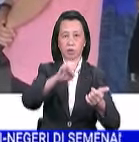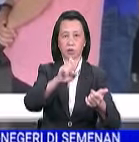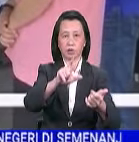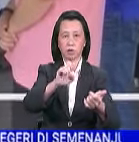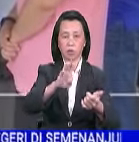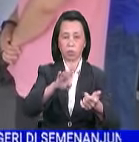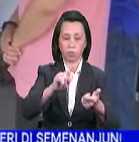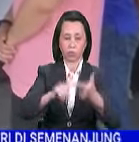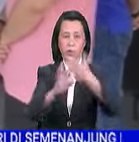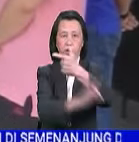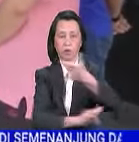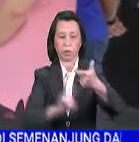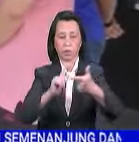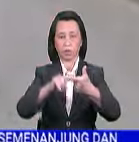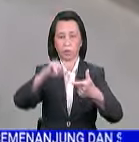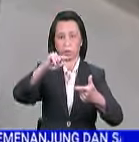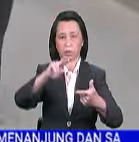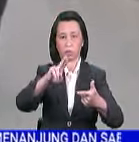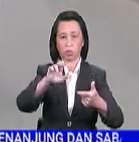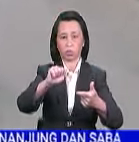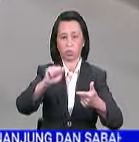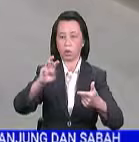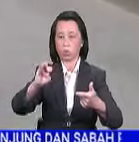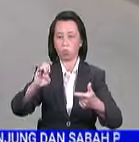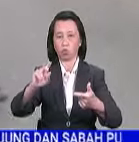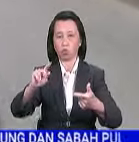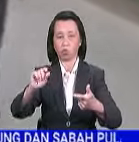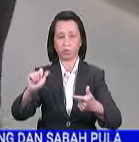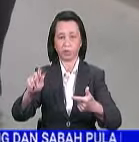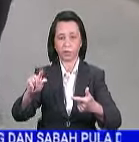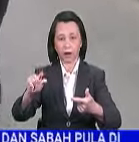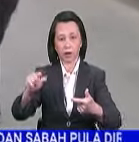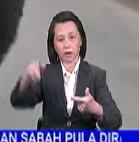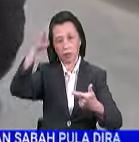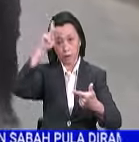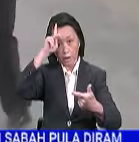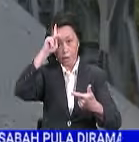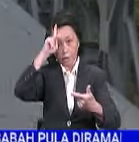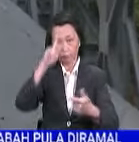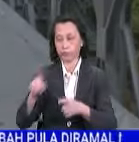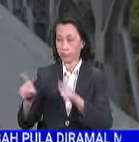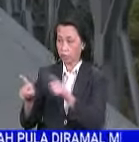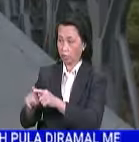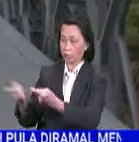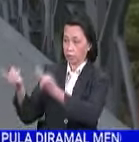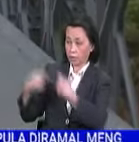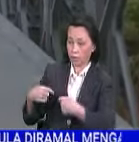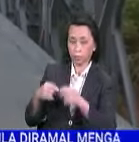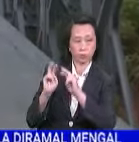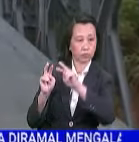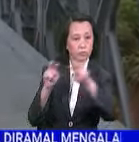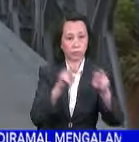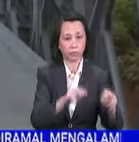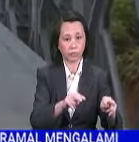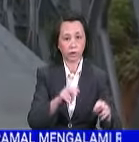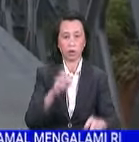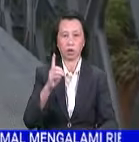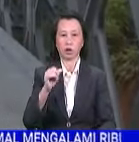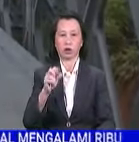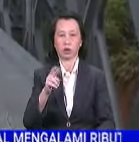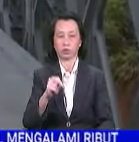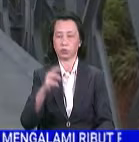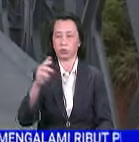Negeri Sembilan dan Gua Musang, Kelantan. Hadir sama bagi melakukan tinjauan kerja membaik pulih jambatan berkenaan, Adun